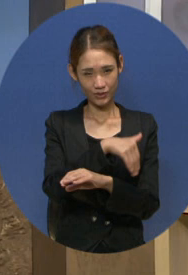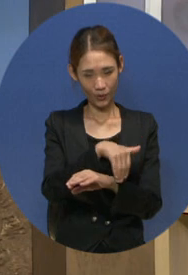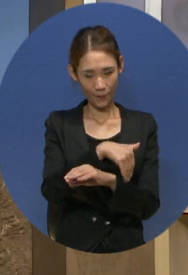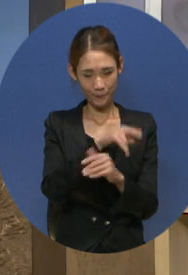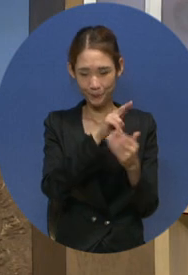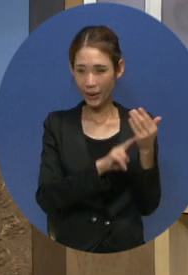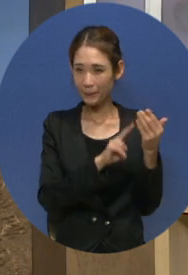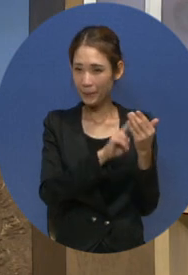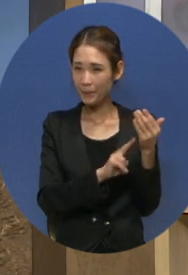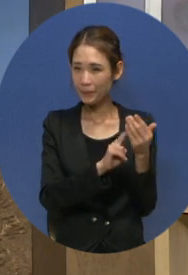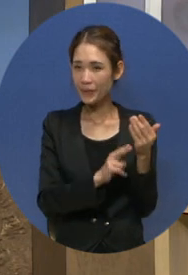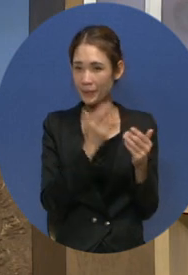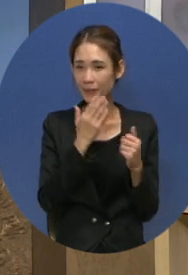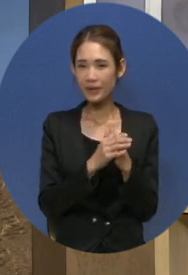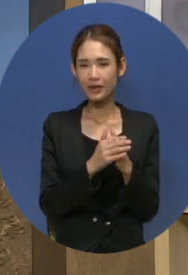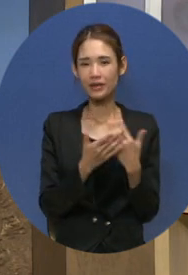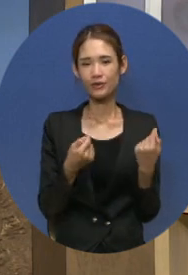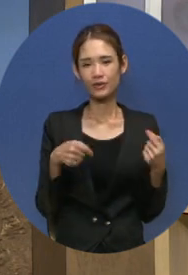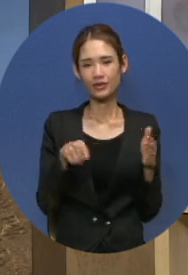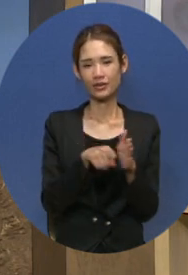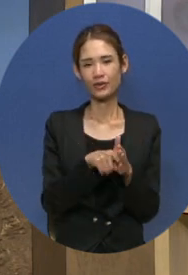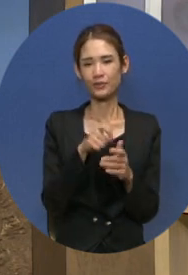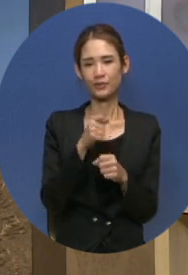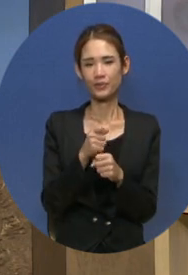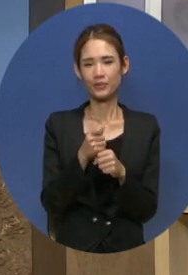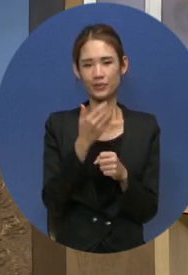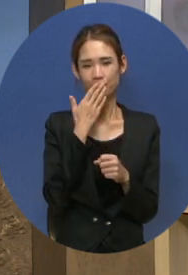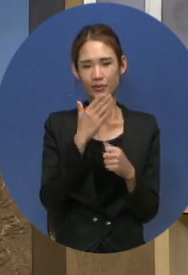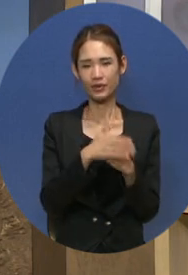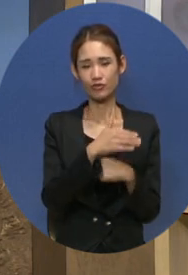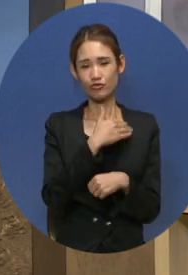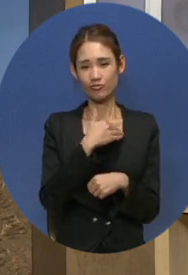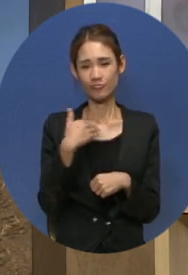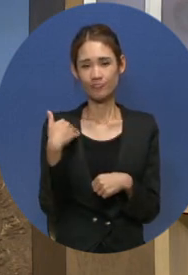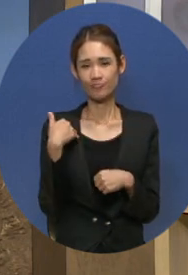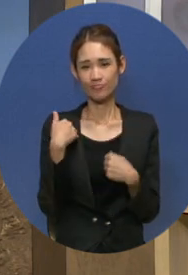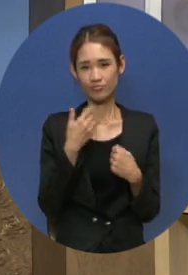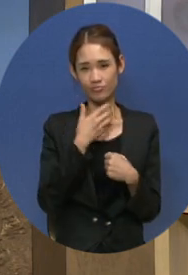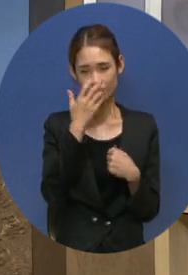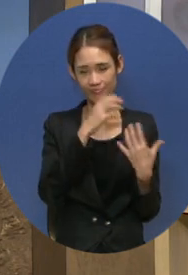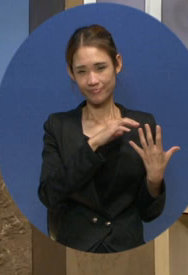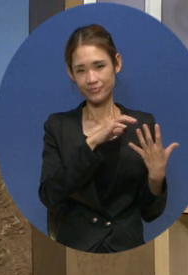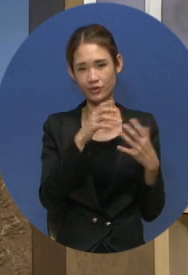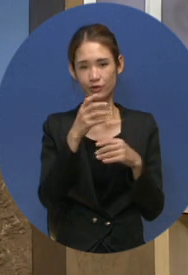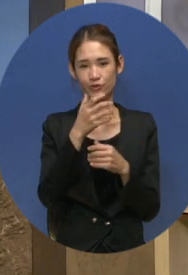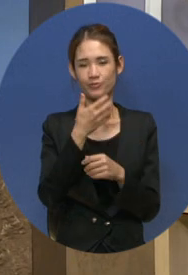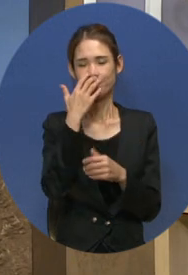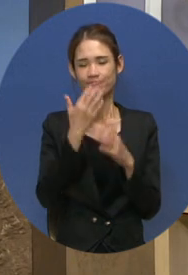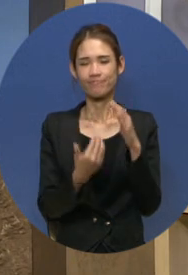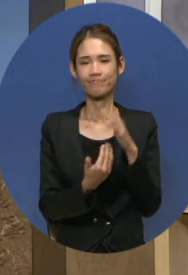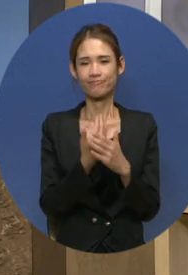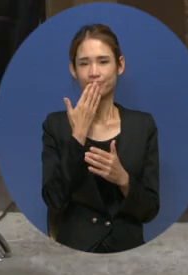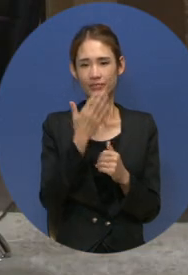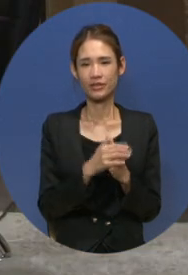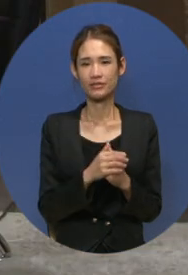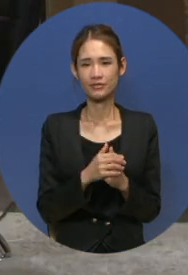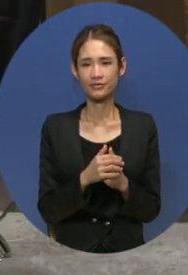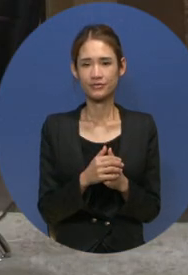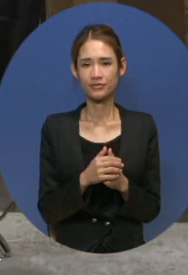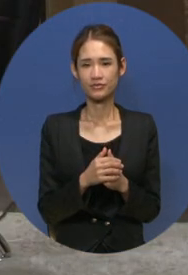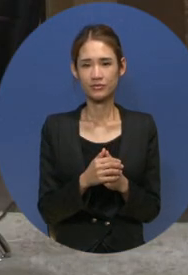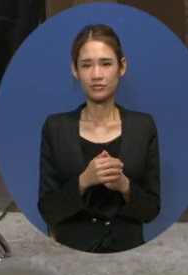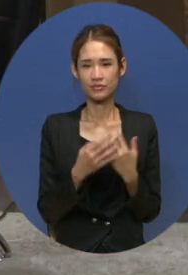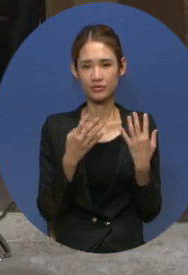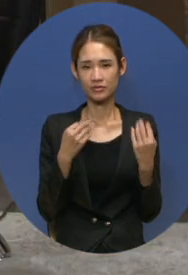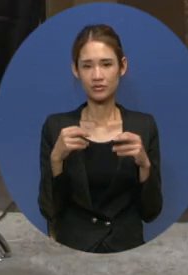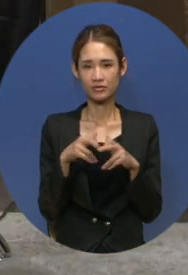기획하고 판매까지 할 수 있는 장이 네. 마련이 된다면 충분히 그런 글로벌의 네. 꿈을 이룰 그럼요, 수 있지 않을까 네, 네. 하는 얼마나